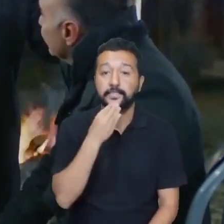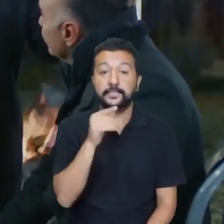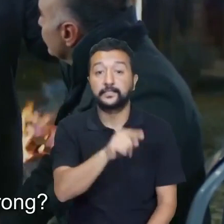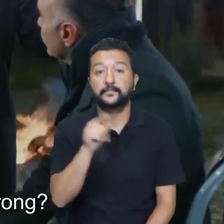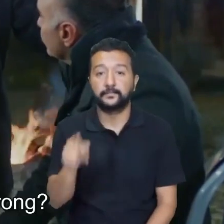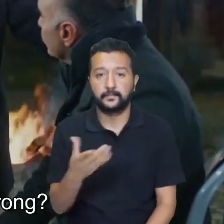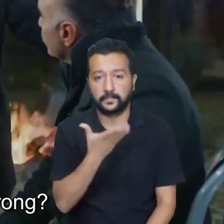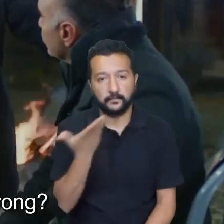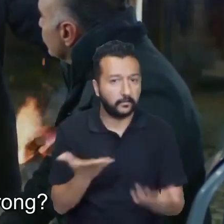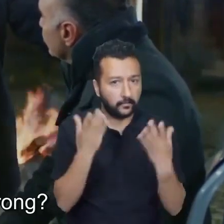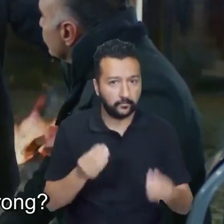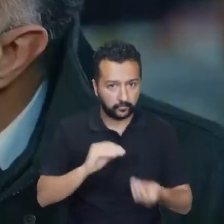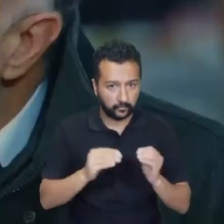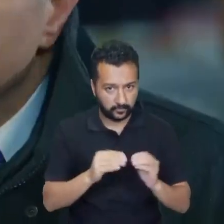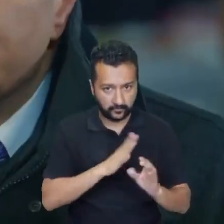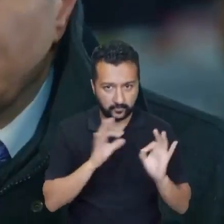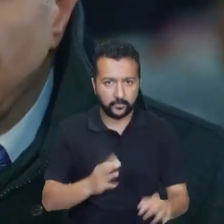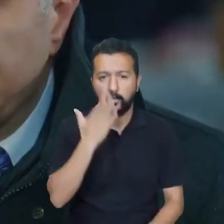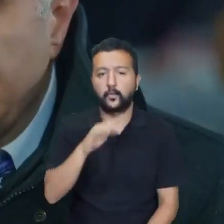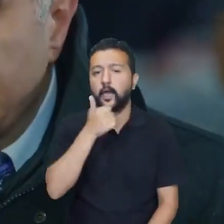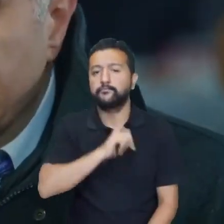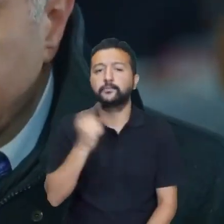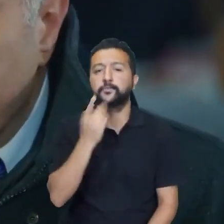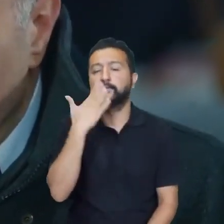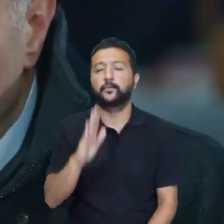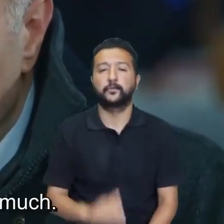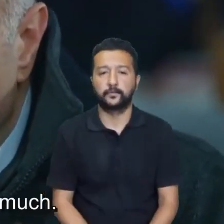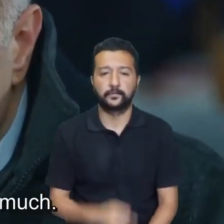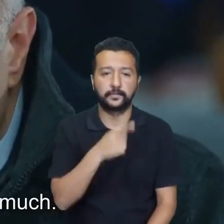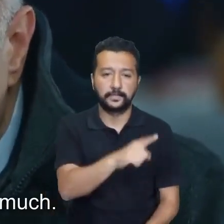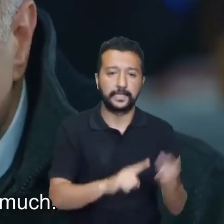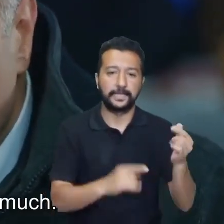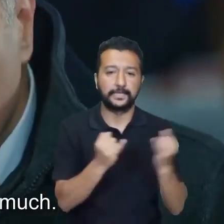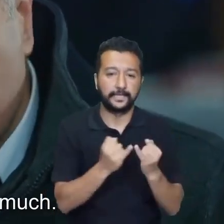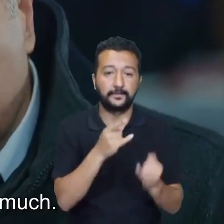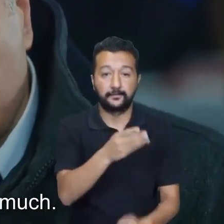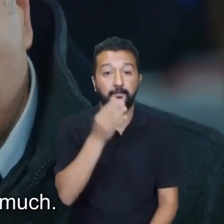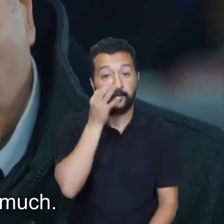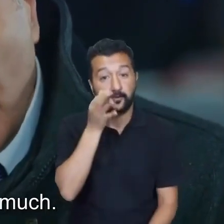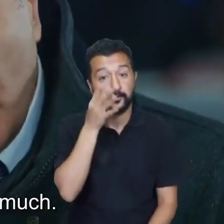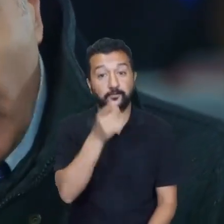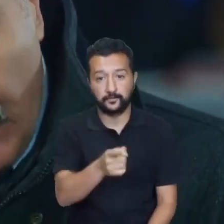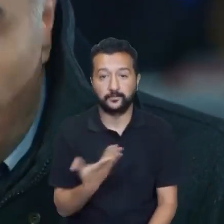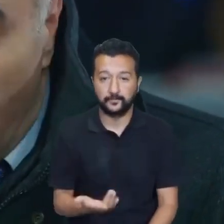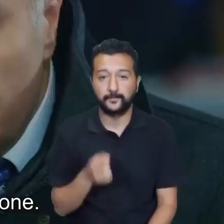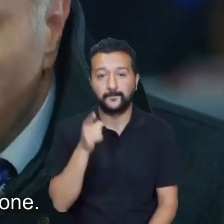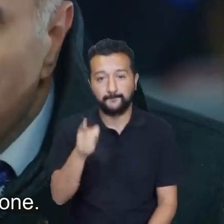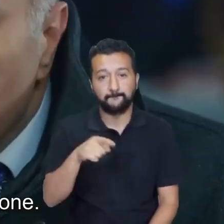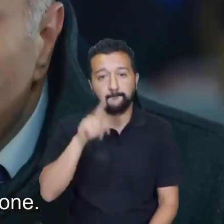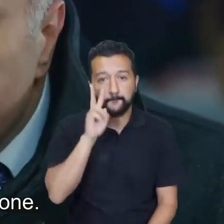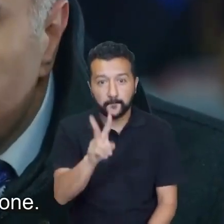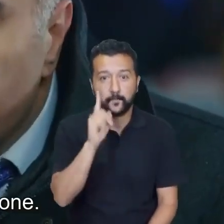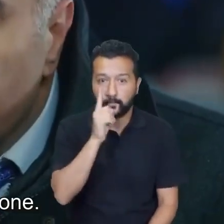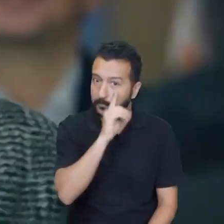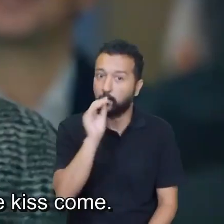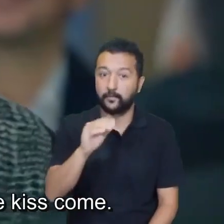Şener, hayırdır bir durum mu var? Yok İhsan abi ya. İlyas kardeşimi çok özlemişim. Bir